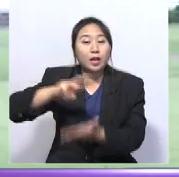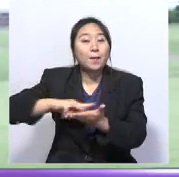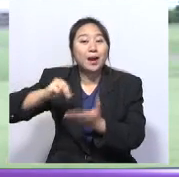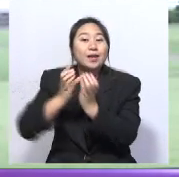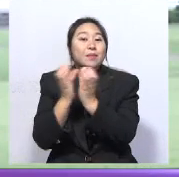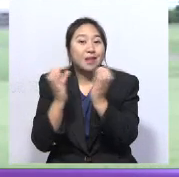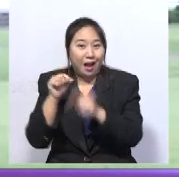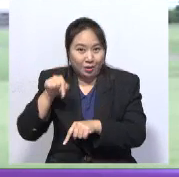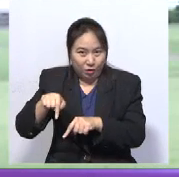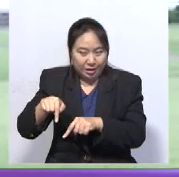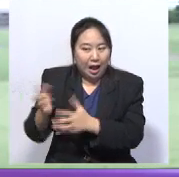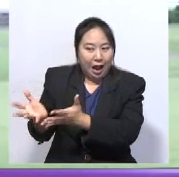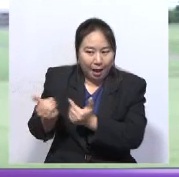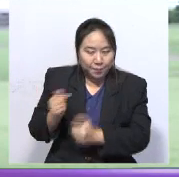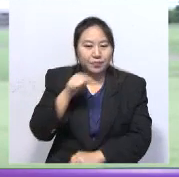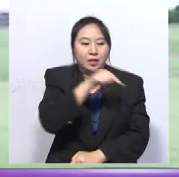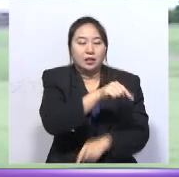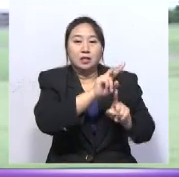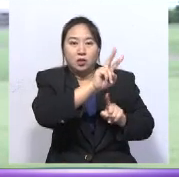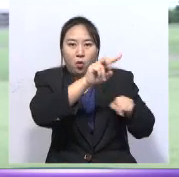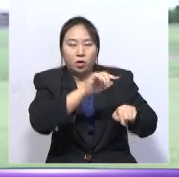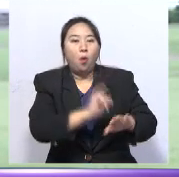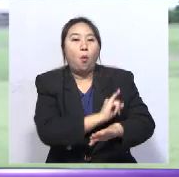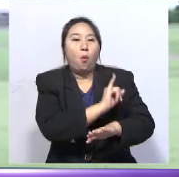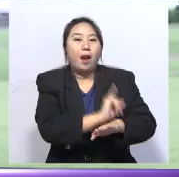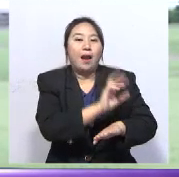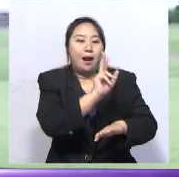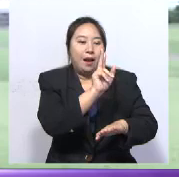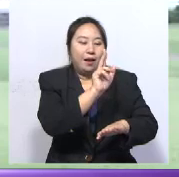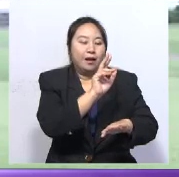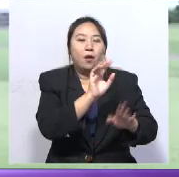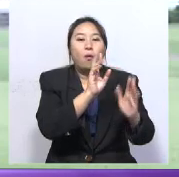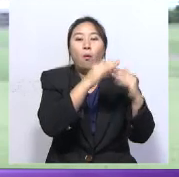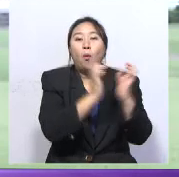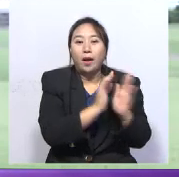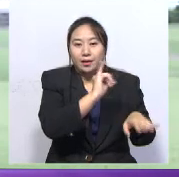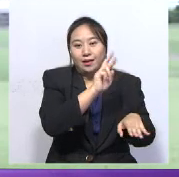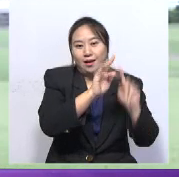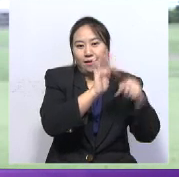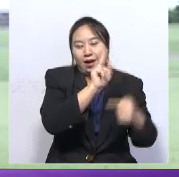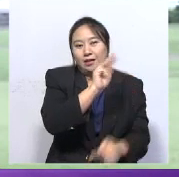าสตร์และจุดที่2ครับจากบริเวณวัดไร่ขิงเพื่อเดินทางมายังพุทธมณฑลแห่งนี้นะครับซึ่งนี่ก็คือบรรยากา